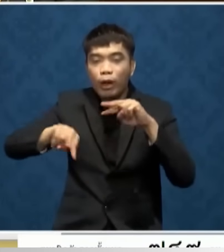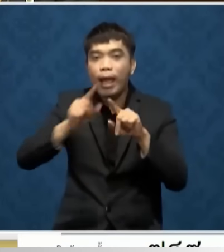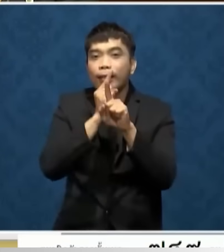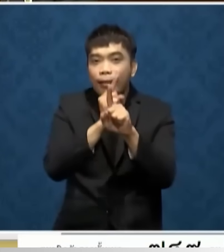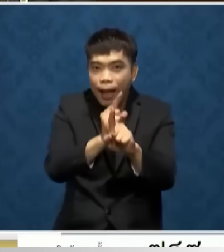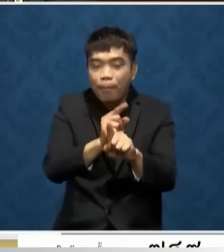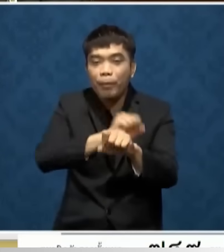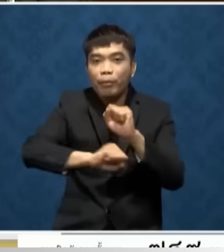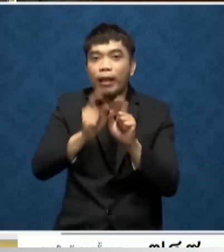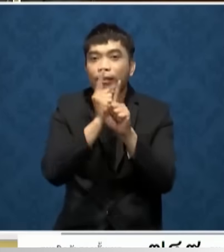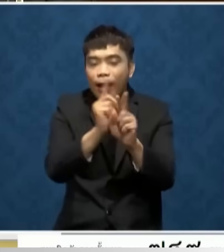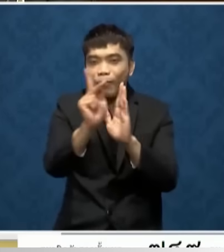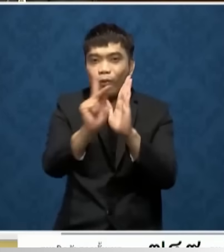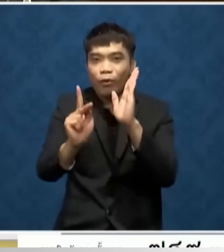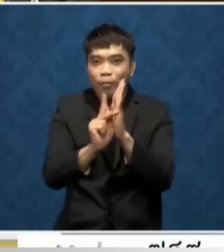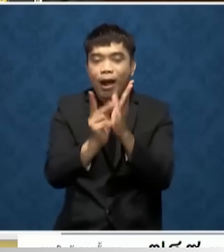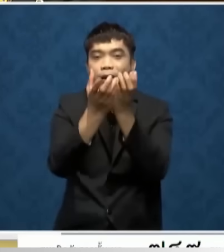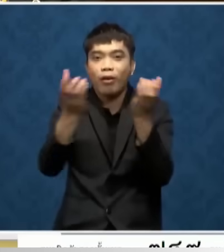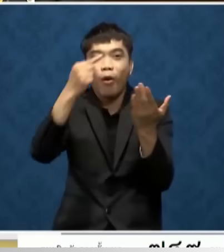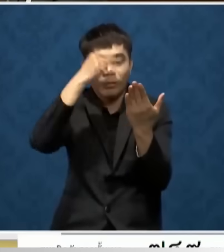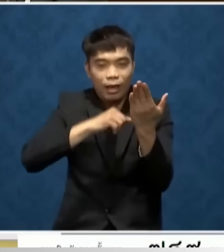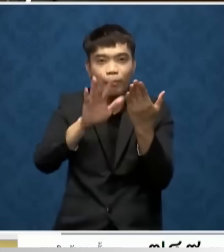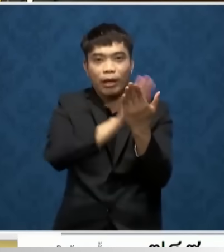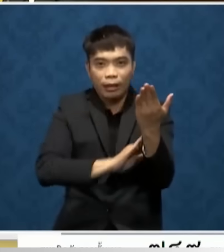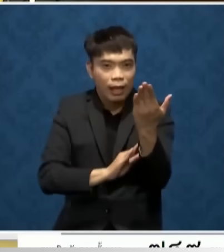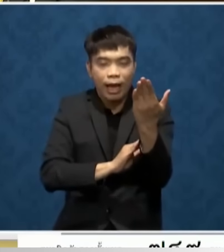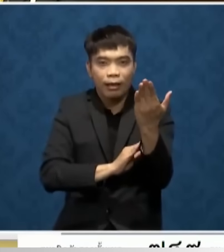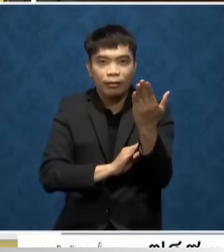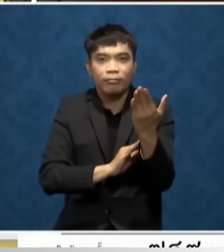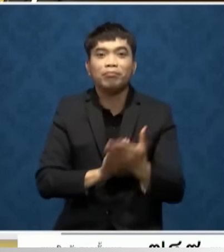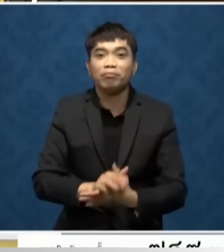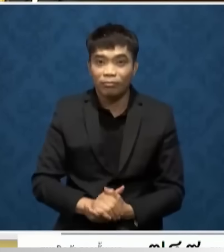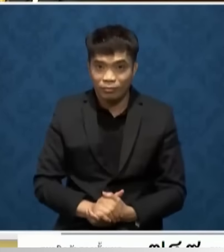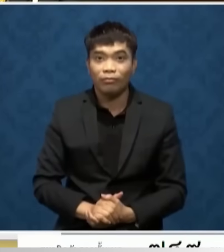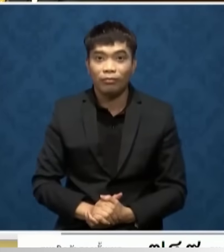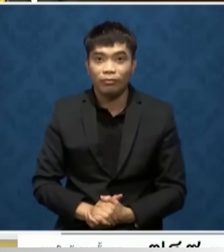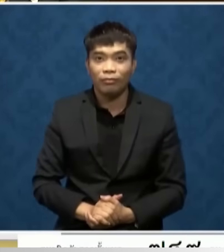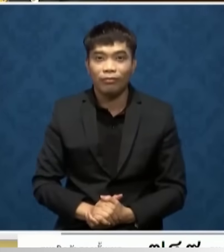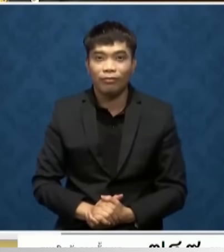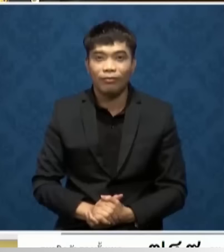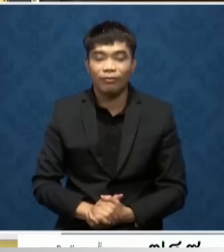ซึ่งรัฐธรรมนูญแห่งราชอาณาจักรไทยทุกประการ